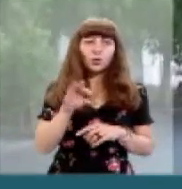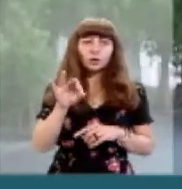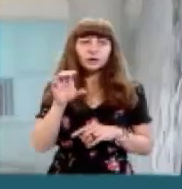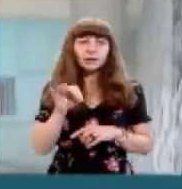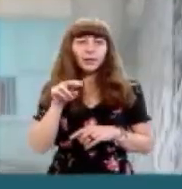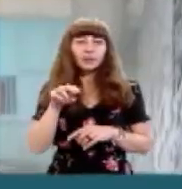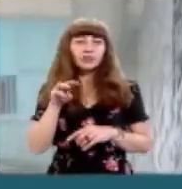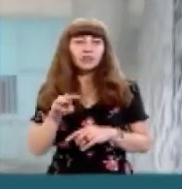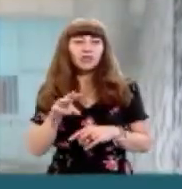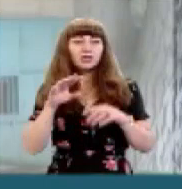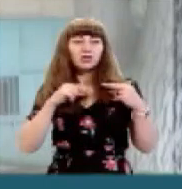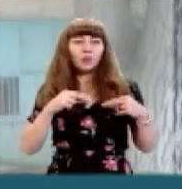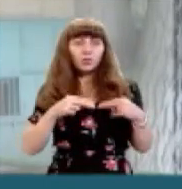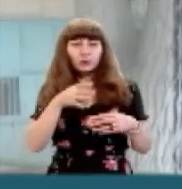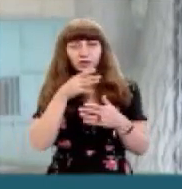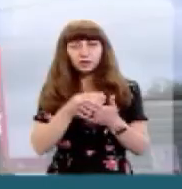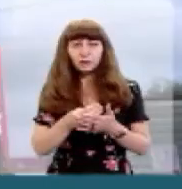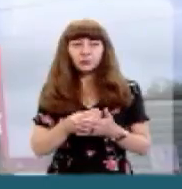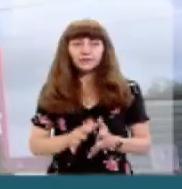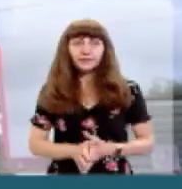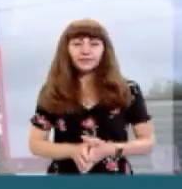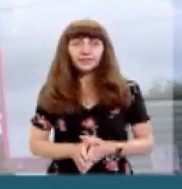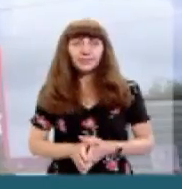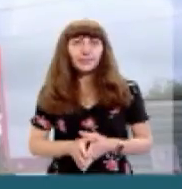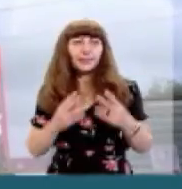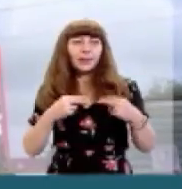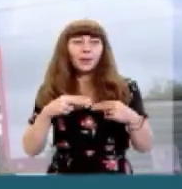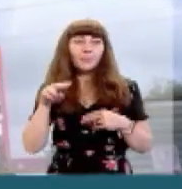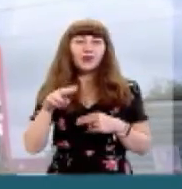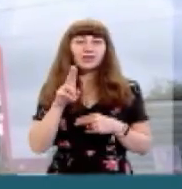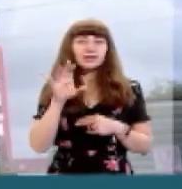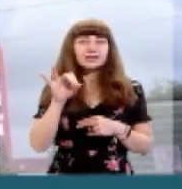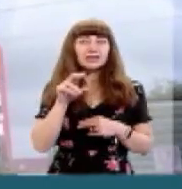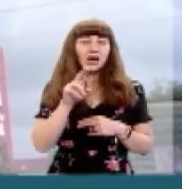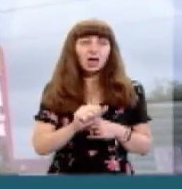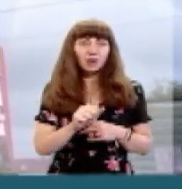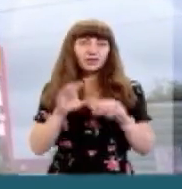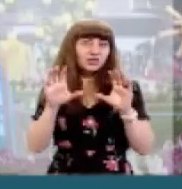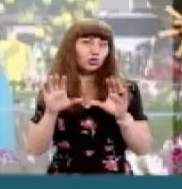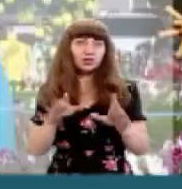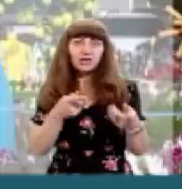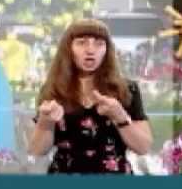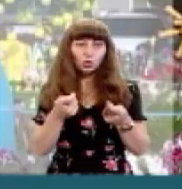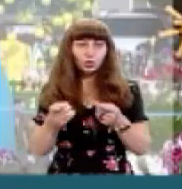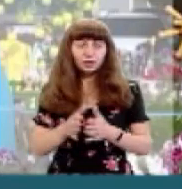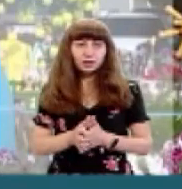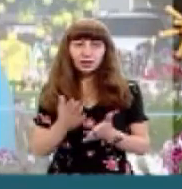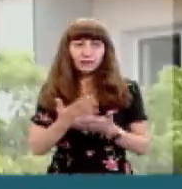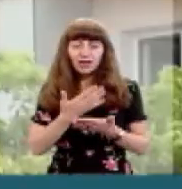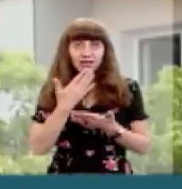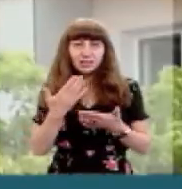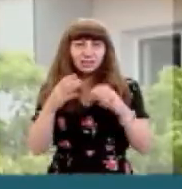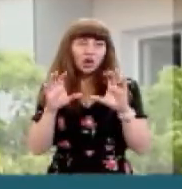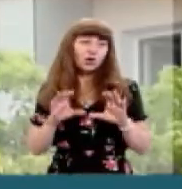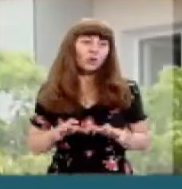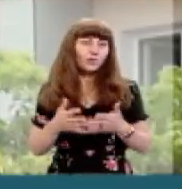действующему законодательству работа этих форм собственности не блокируется. Деятельность ПКСК по закону о жилищных отношениях не регулируется и, по сути, является